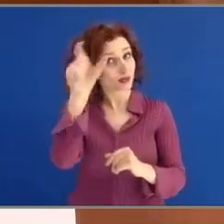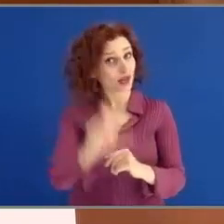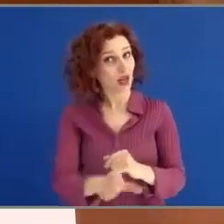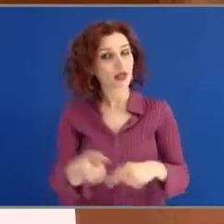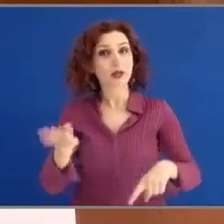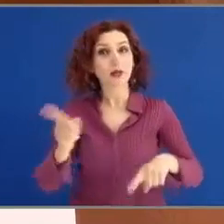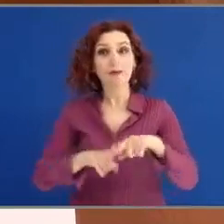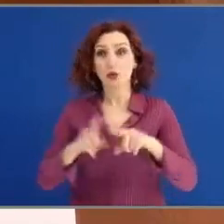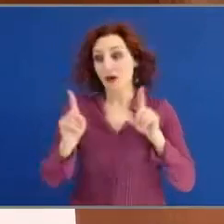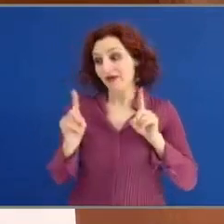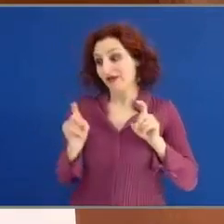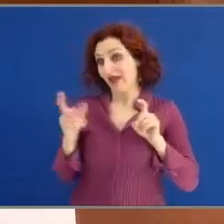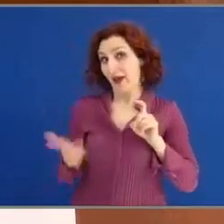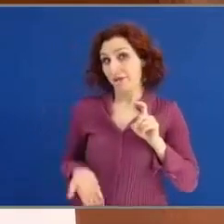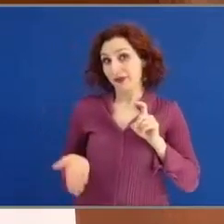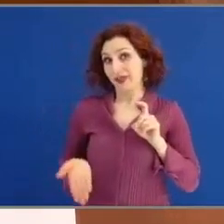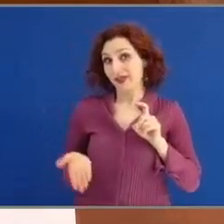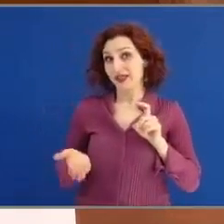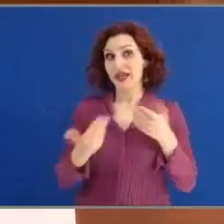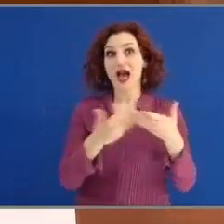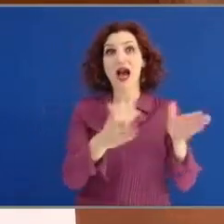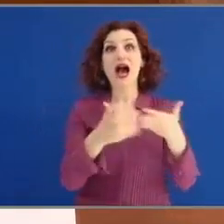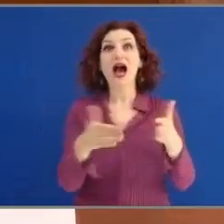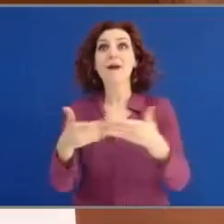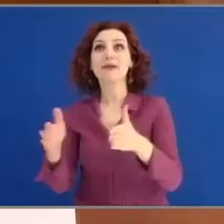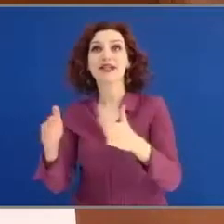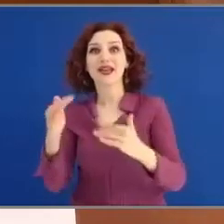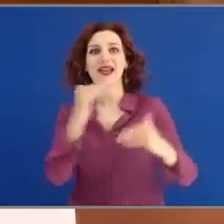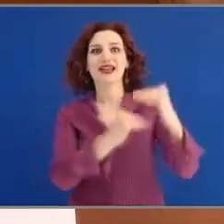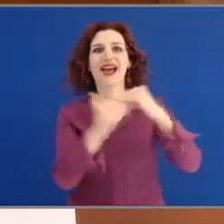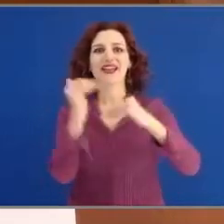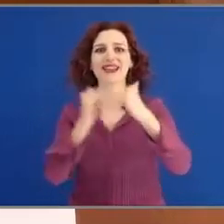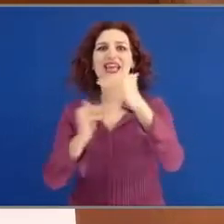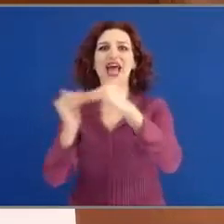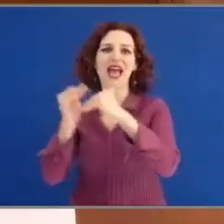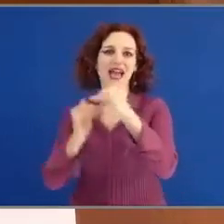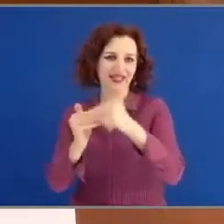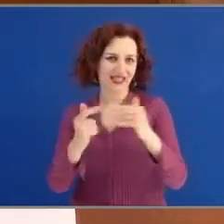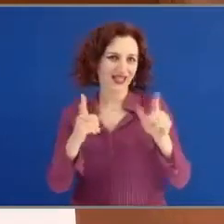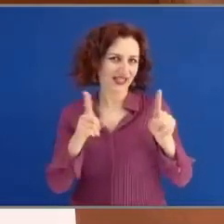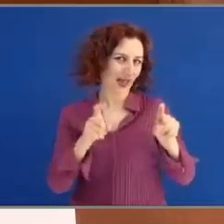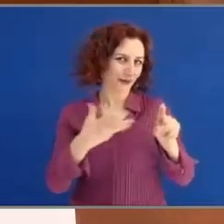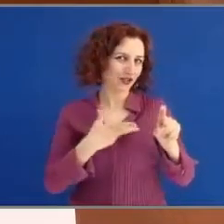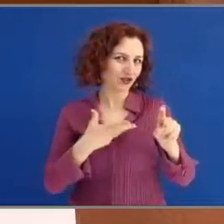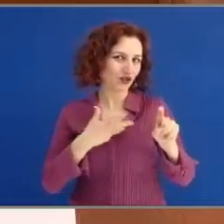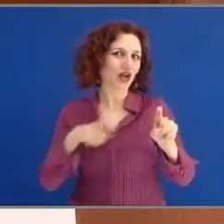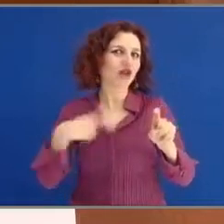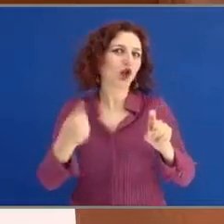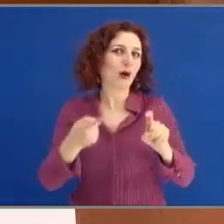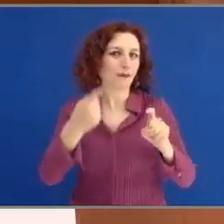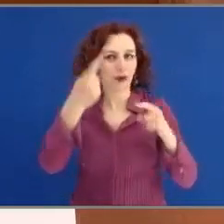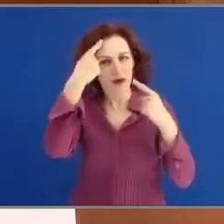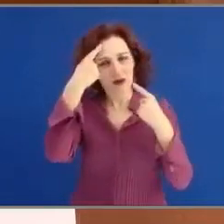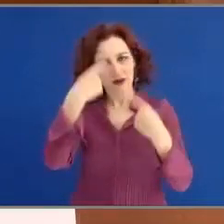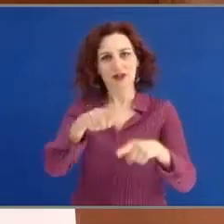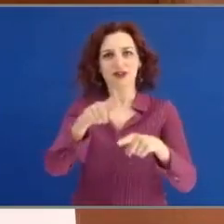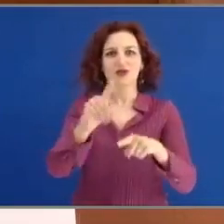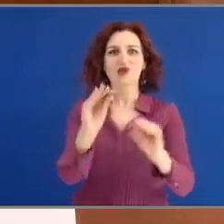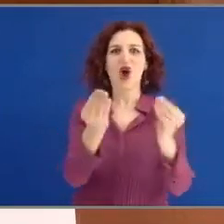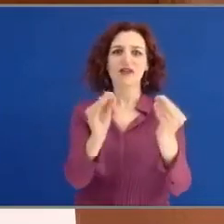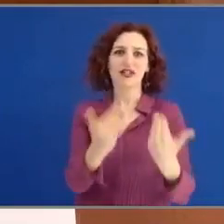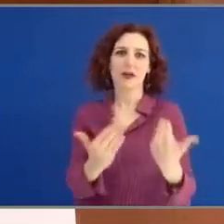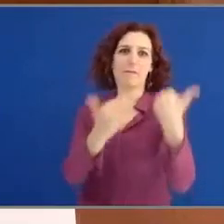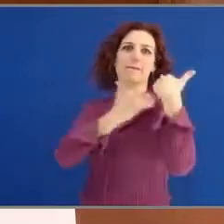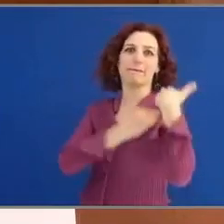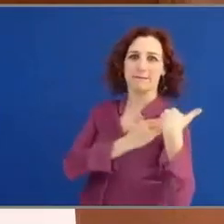stiamo facendo noi per aprire questi cantieri. È inutile che giriamo intorno al problema. A parte la grande svolta europea dei fondi a